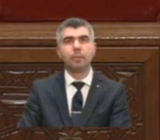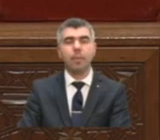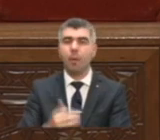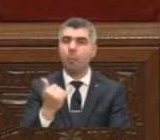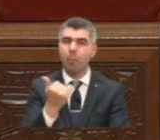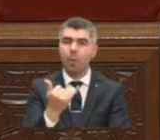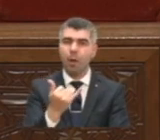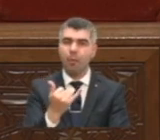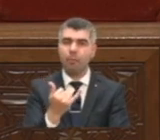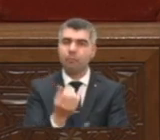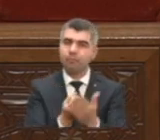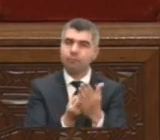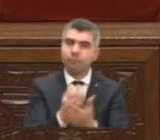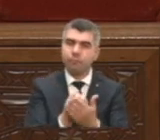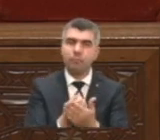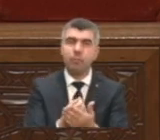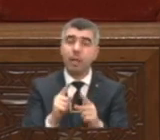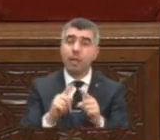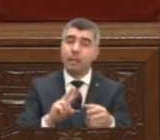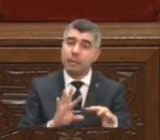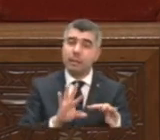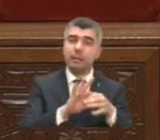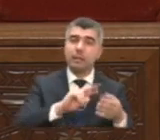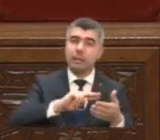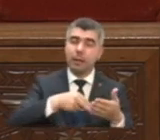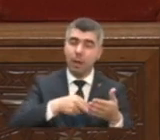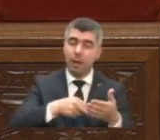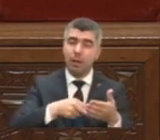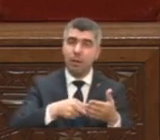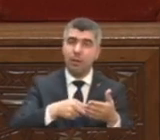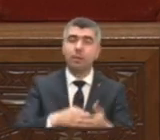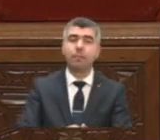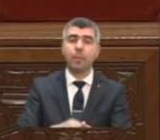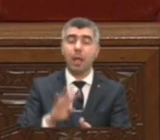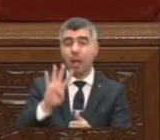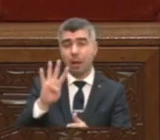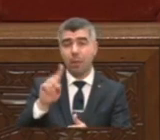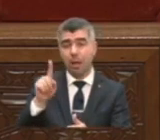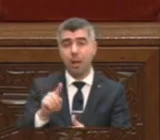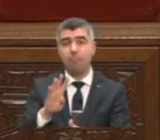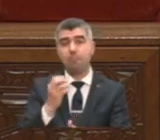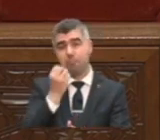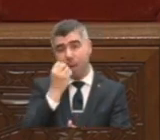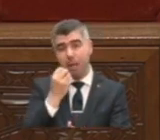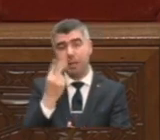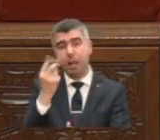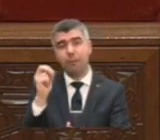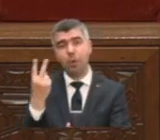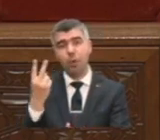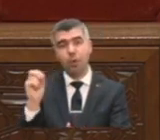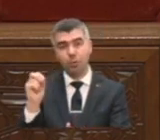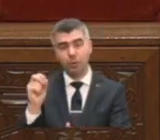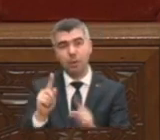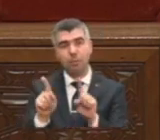الأساسي اللي بغيتوا تكلموا عليه. هذه اتفاقية اللي توقعت في 4 مارس 2020 واللي تتهدف